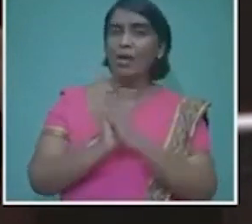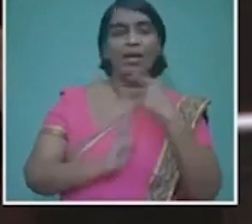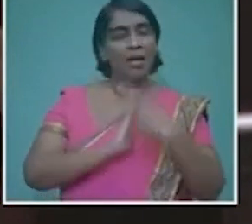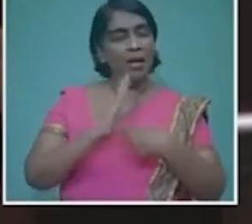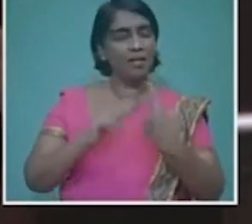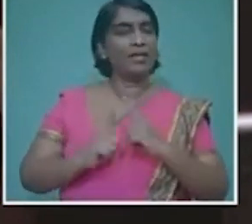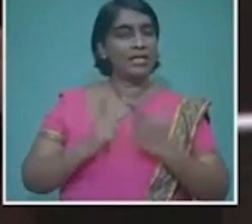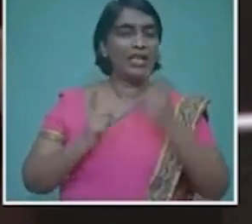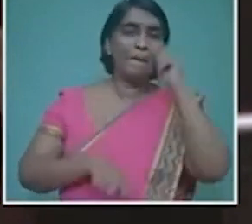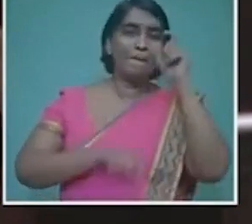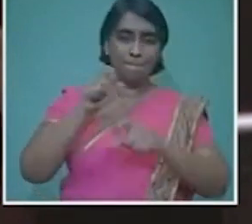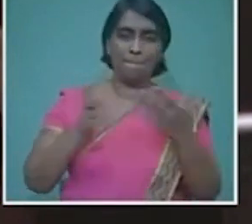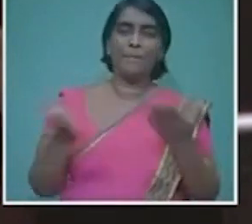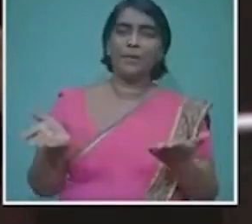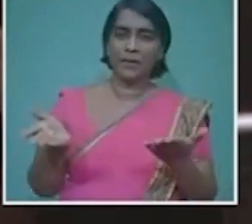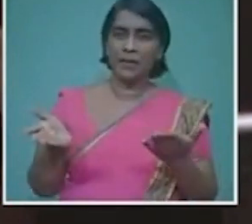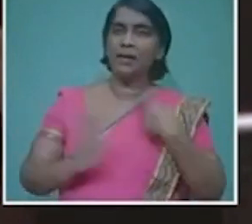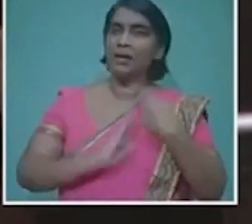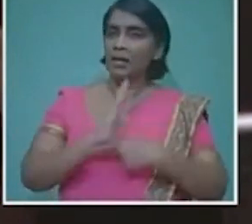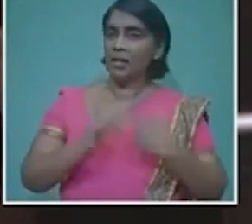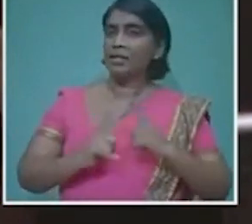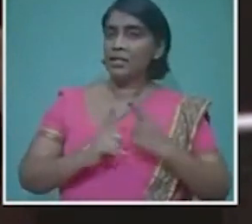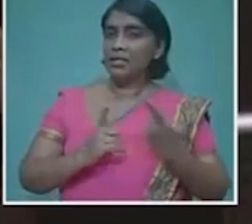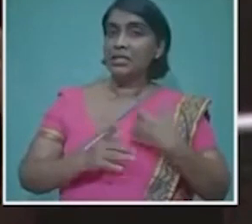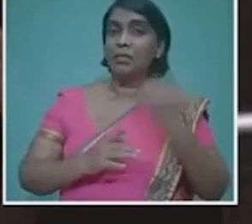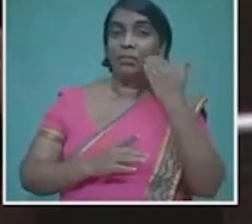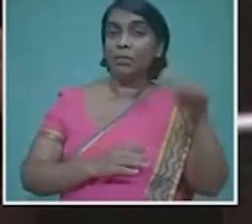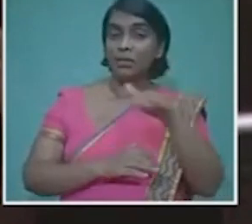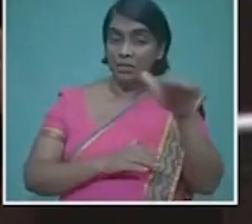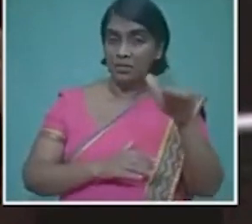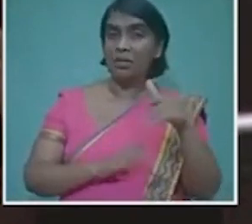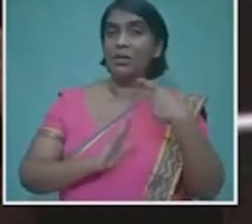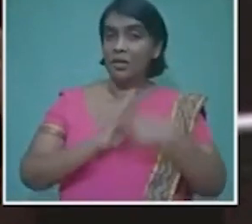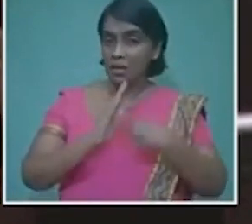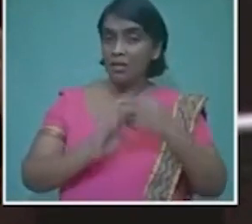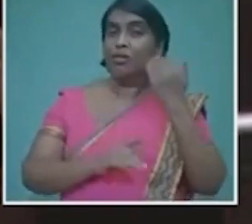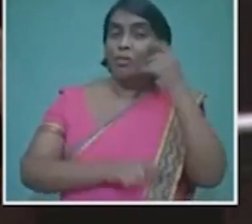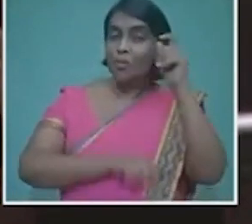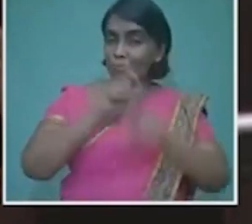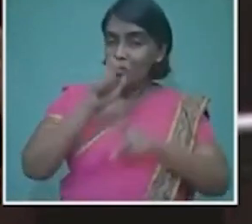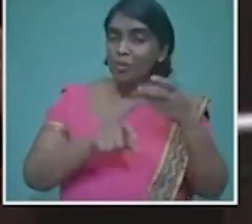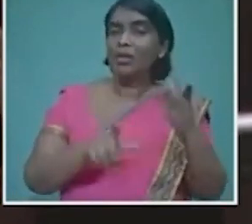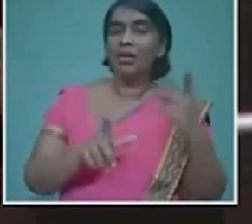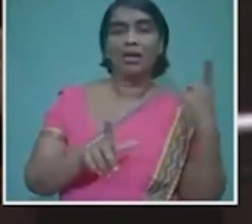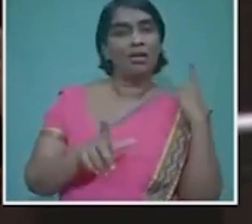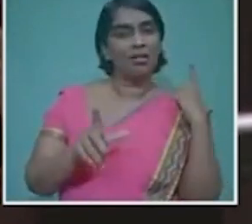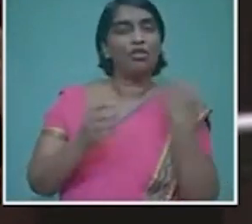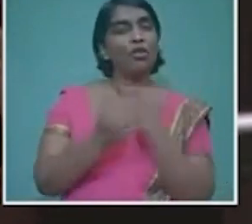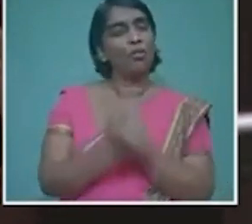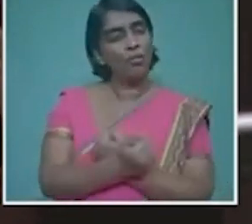பாதுகாப்பு தரப்பிலும் சேவையாற்றுகிறார்கள் என்பதை ஜனாதிபதி தெரிந்து கொள்ள வேண்டும். இராணுவத்தினரும் பொருளாதார பாதிப்பை எதிர்கொண்டுள்ளார்கள்